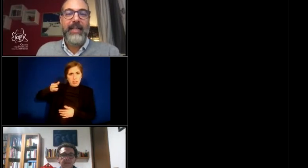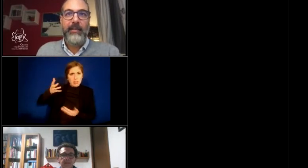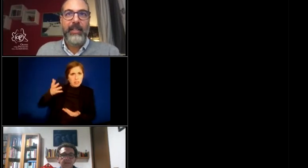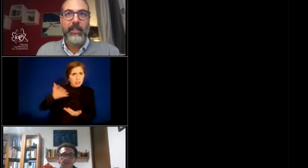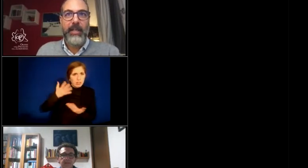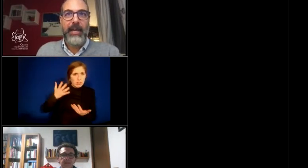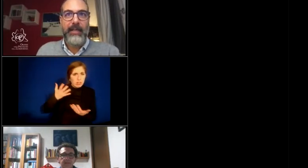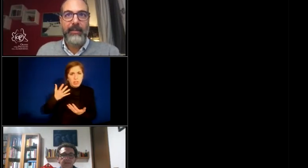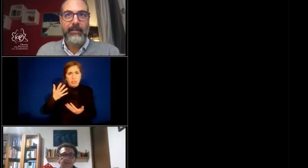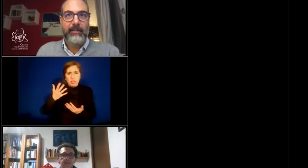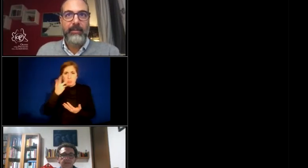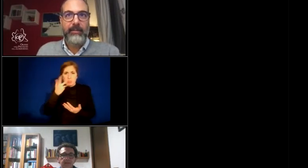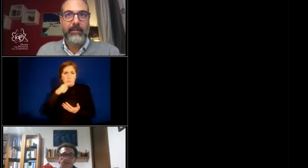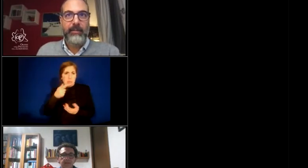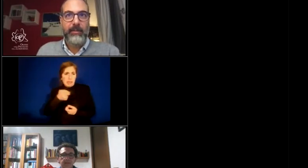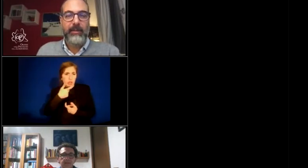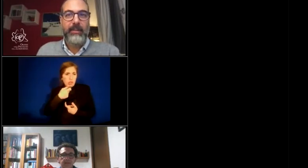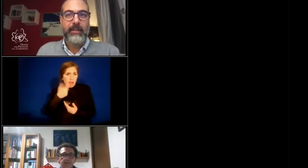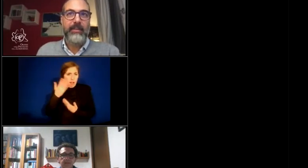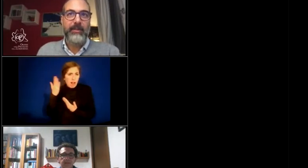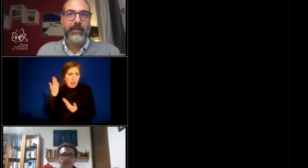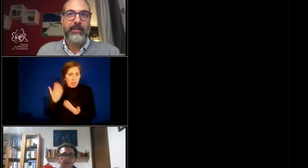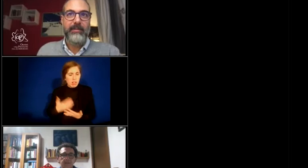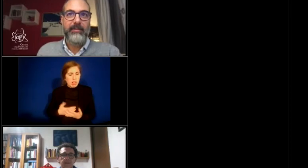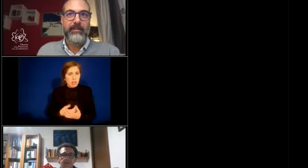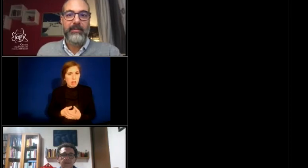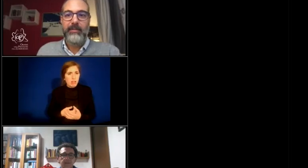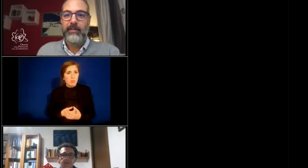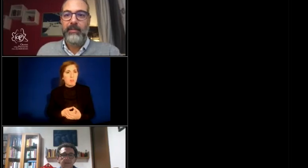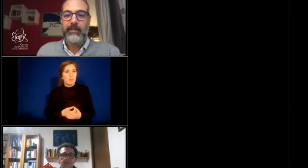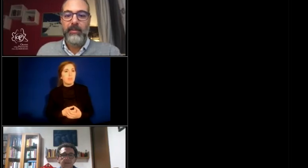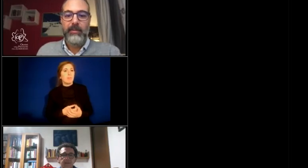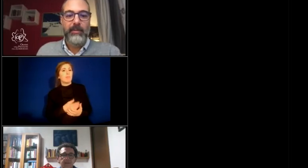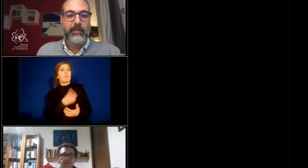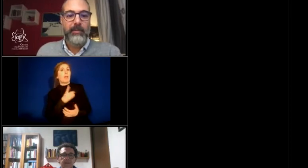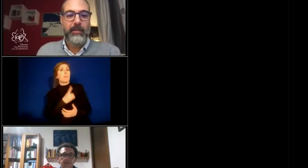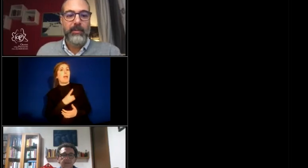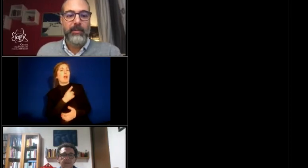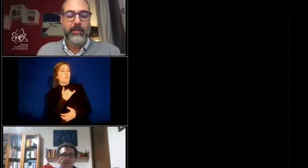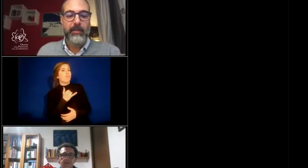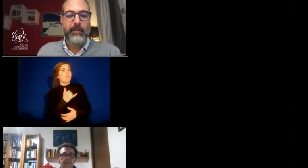Delle sacche di medicinali. Sì, sono